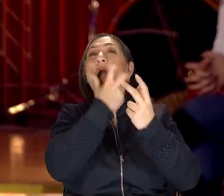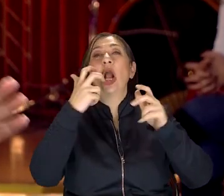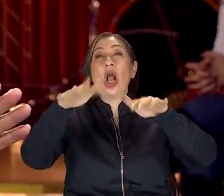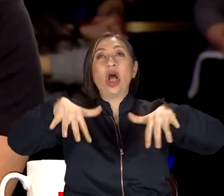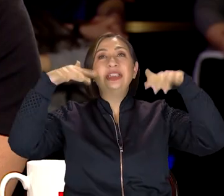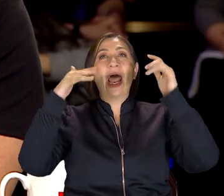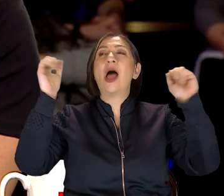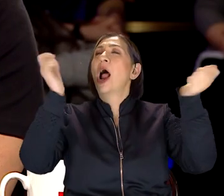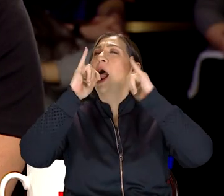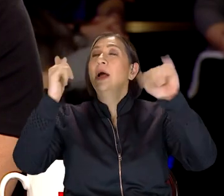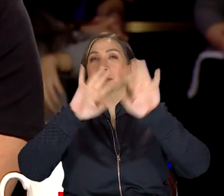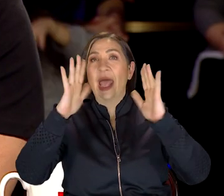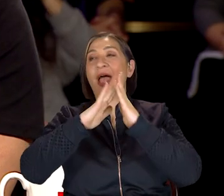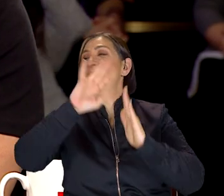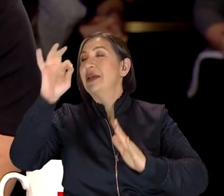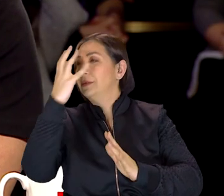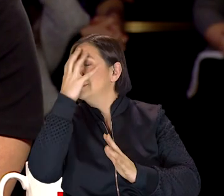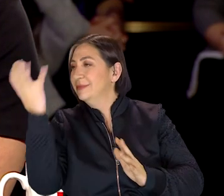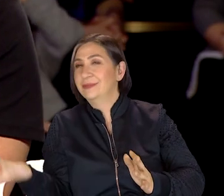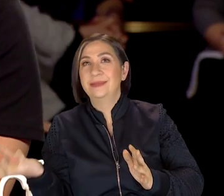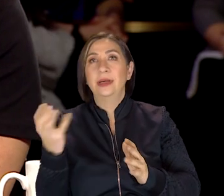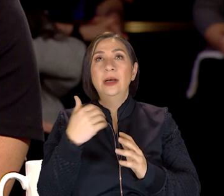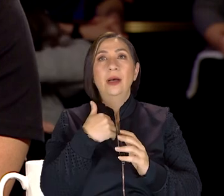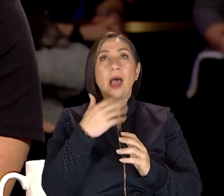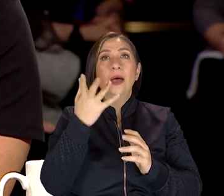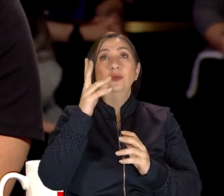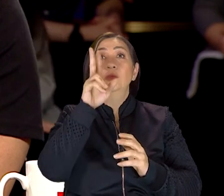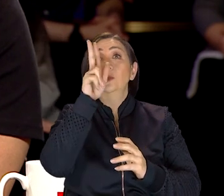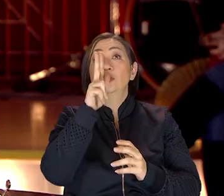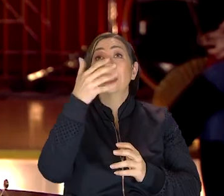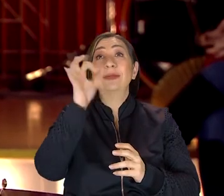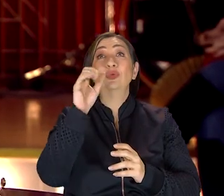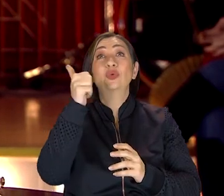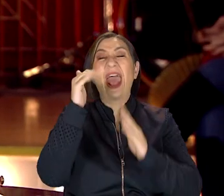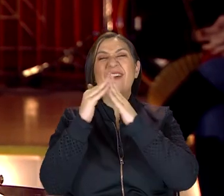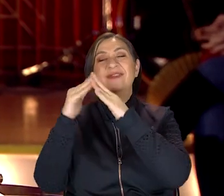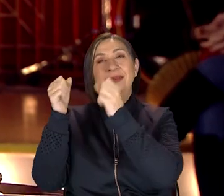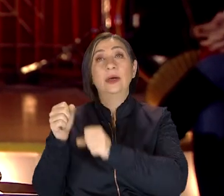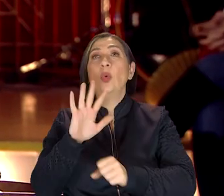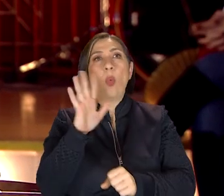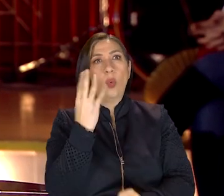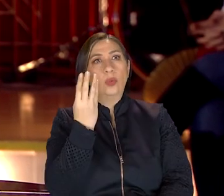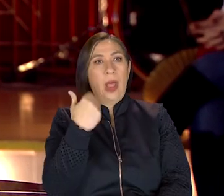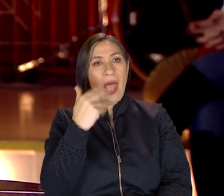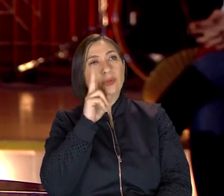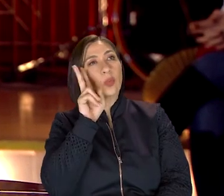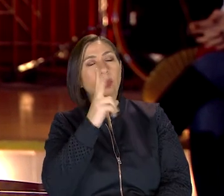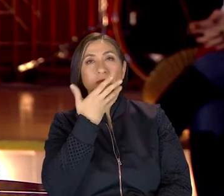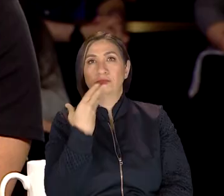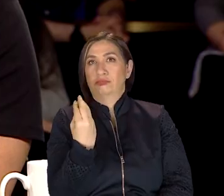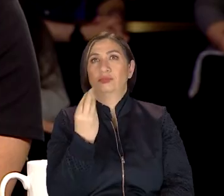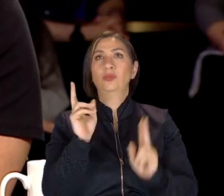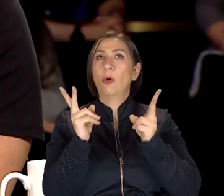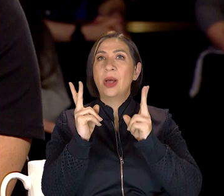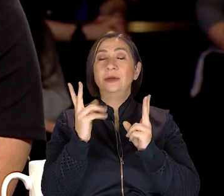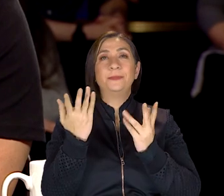gidiyor o konser vermeye. Sonra tekrar eve dönüyor. Niye abi, ben en son gördüğümde 360 gün evde. Ha? Ya çok iyi görünüyordu yani. Ha? Hani bilmiyorum.